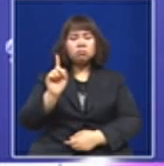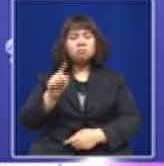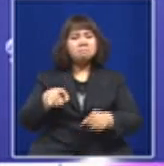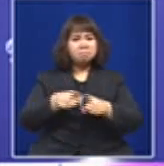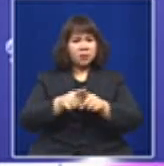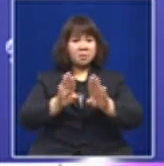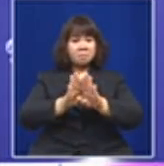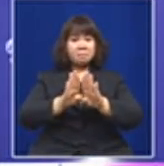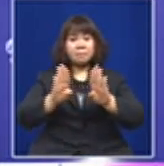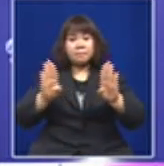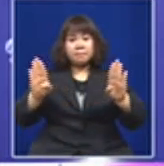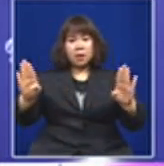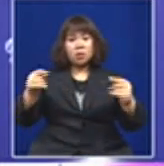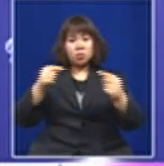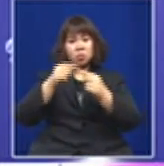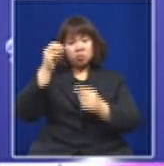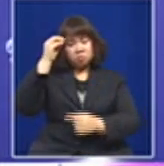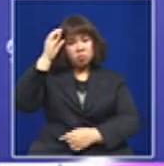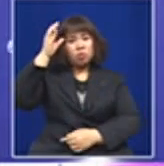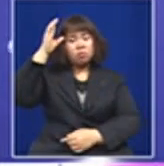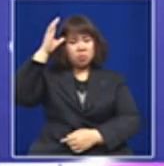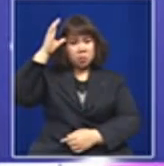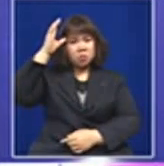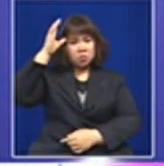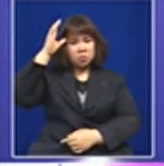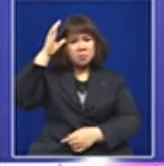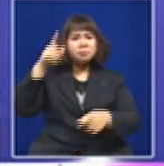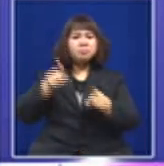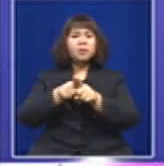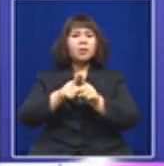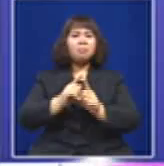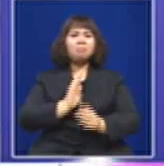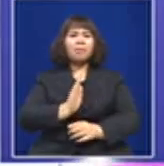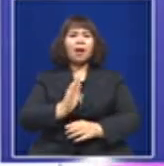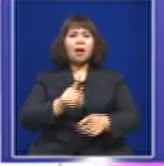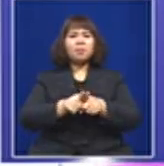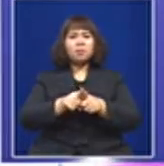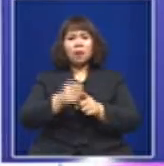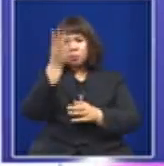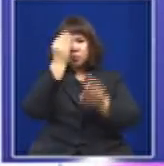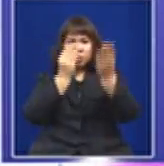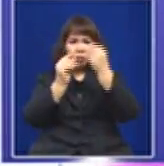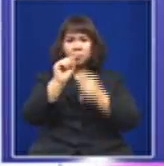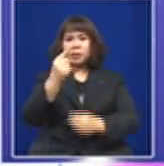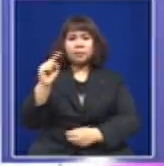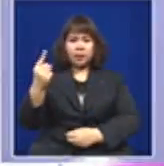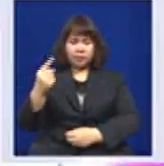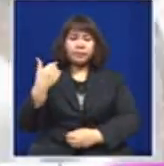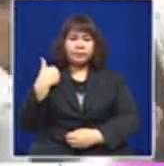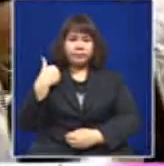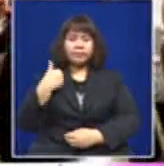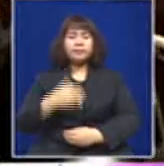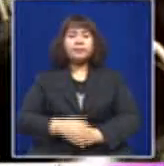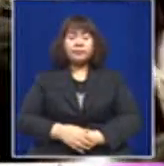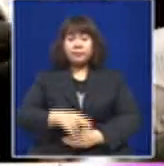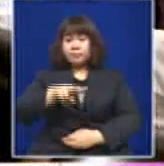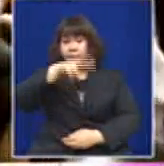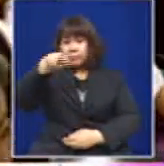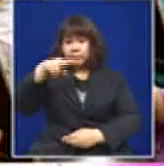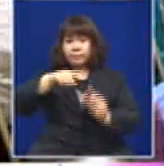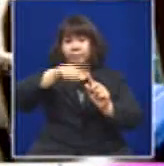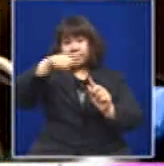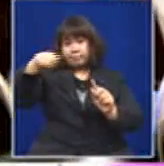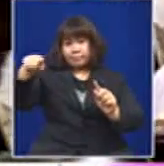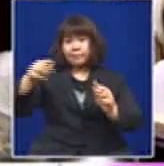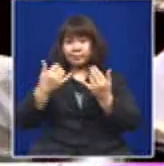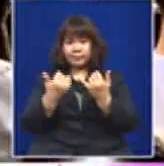ะเปิดกว้างสำหรับความรู้เหมือนเป็นตัวกลางที่เราเอาไว้หาความรู้ใหม่ๆได้ครับ การตรวจจับคลื่นความโน้มถ่วง